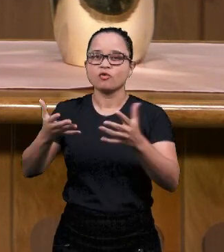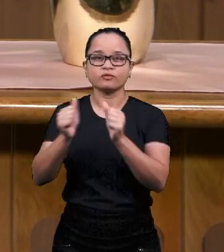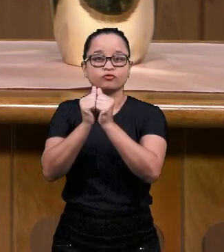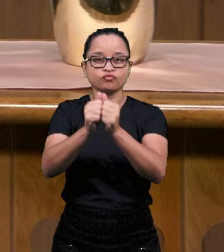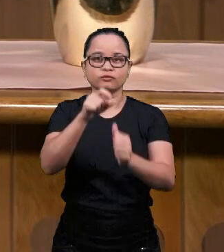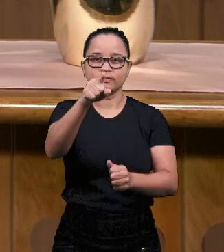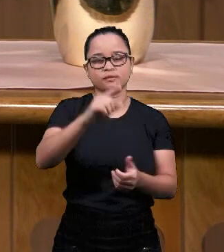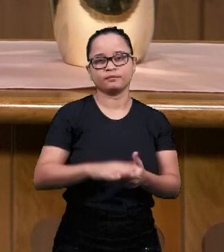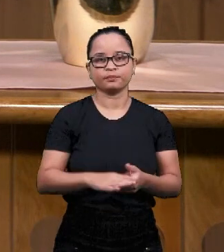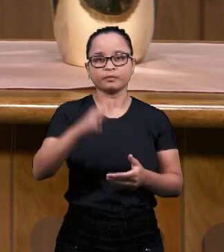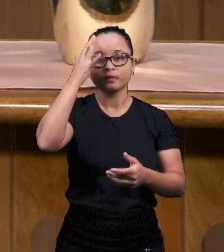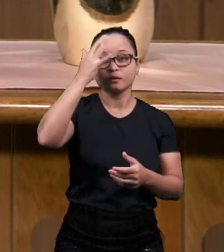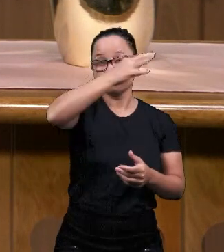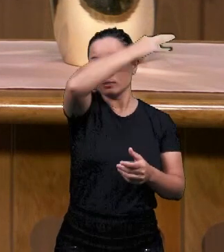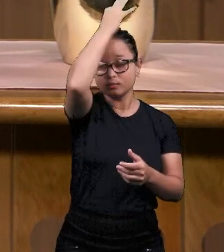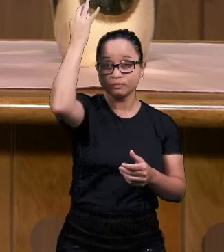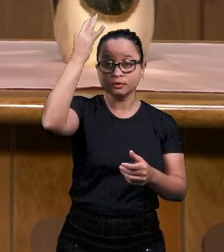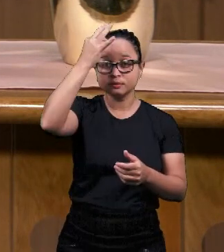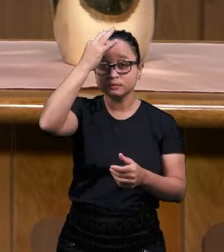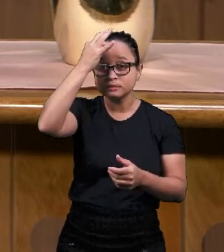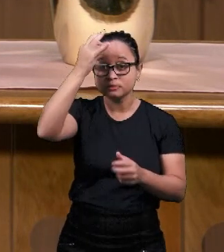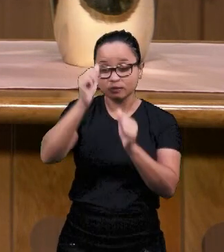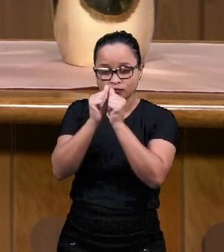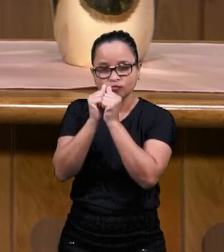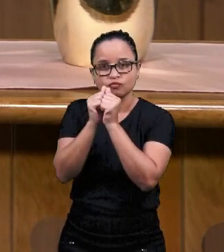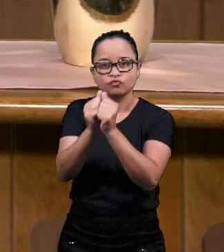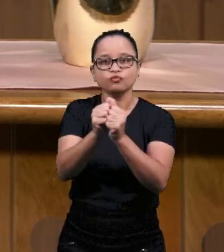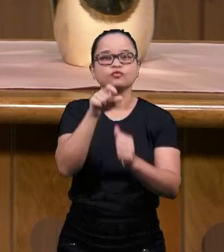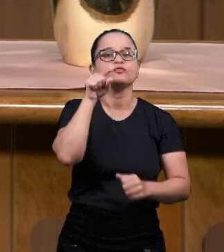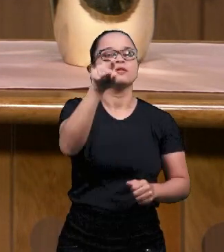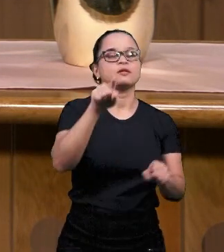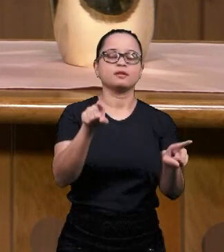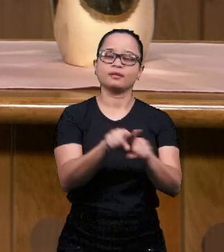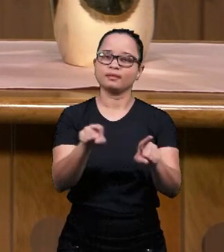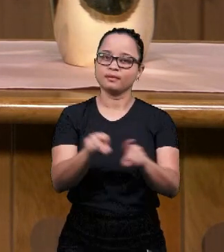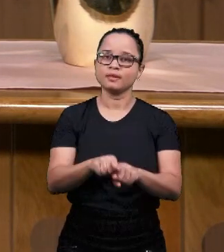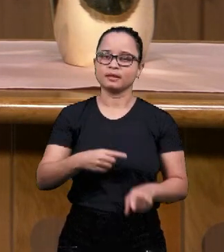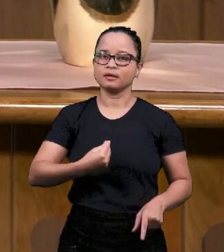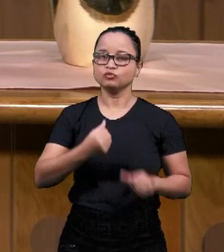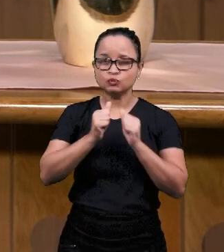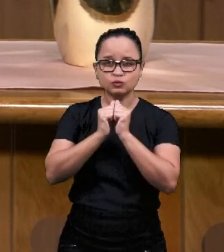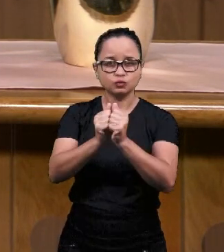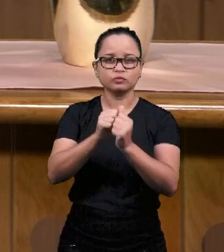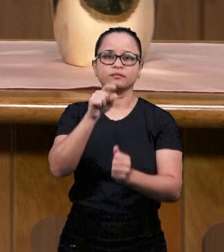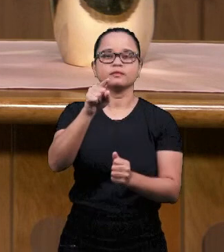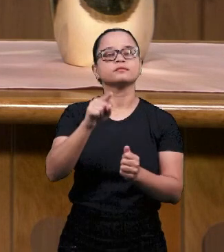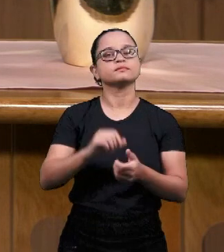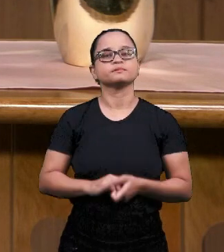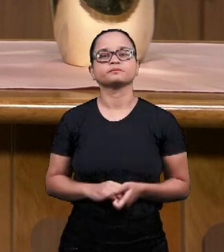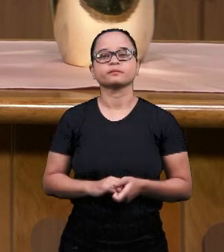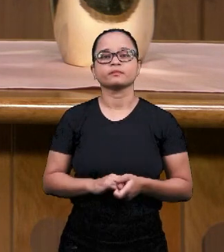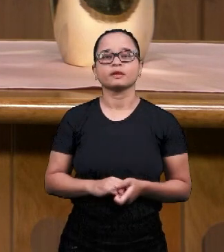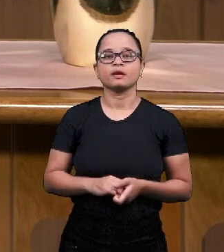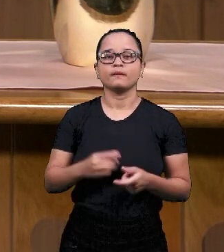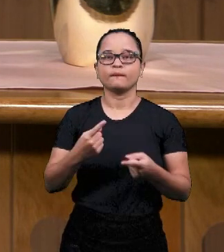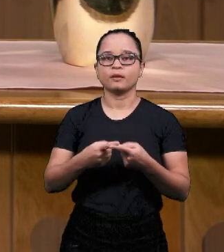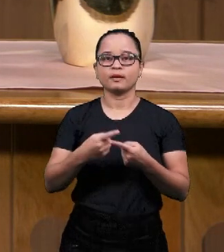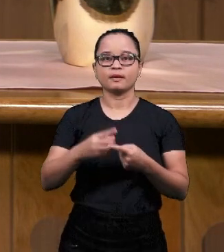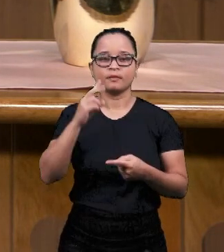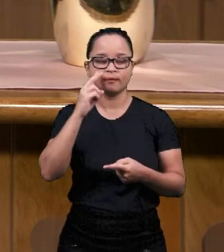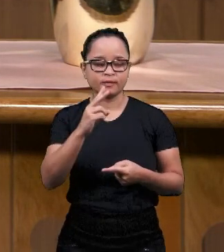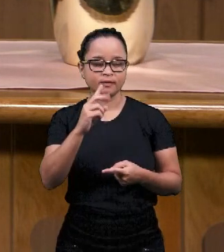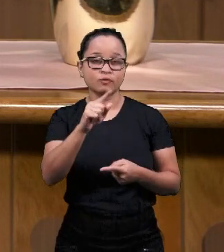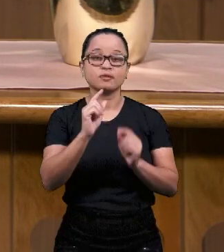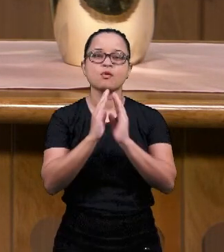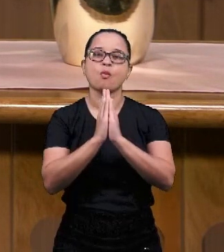Святым рядом с тобой сейчас, этот же Иисус, который позволяет человеку обнаружить это сокровище. Он